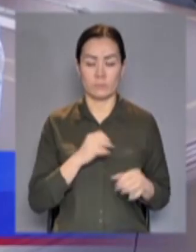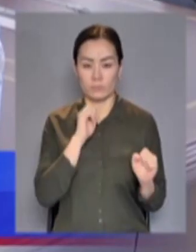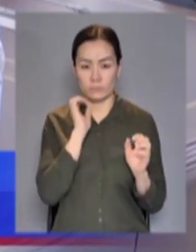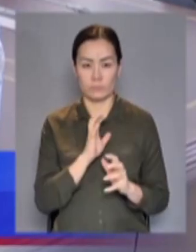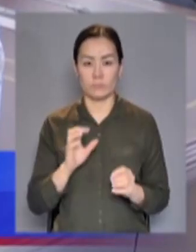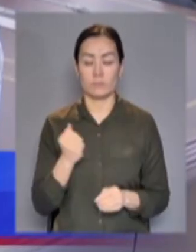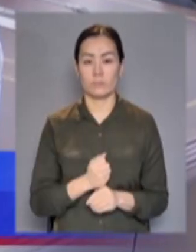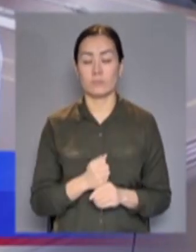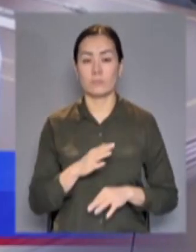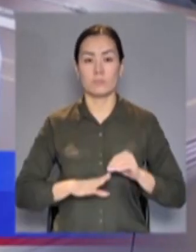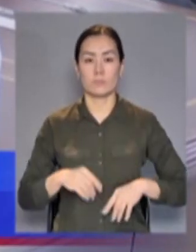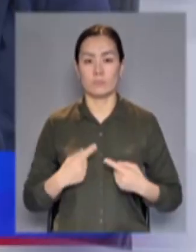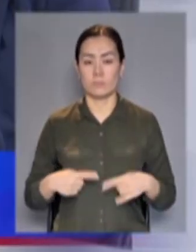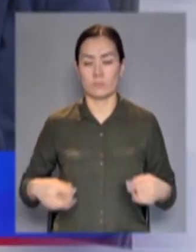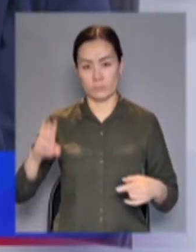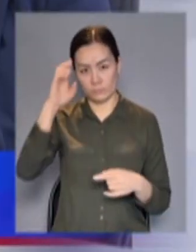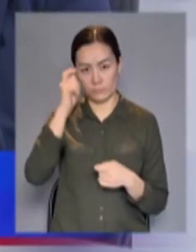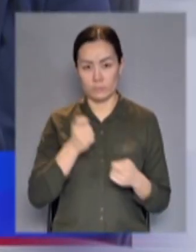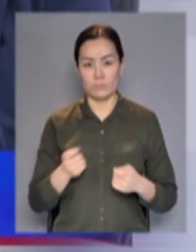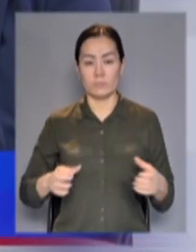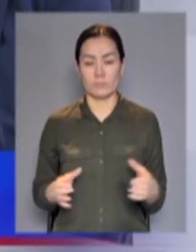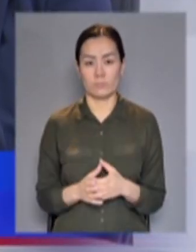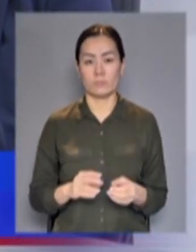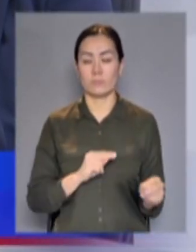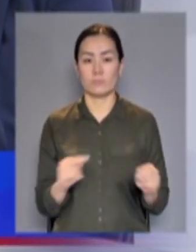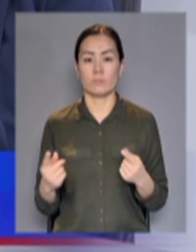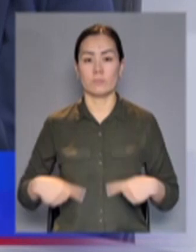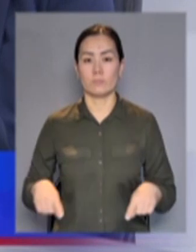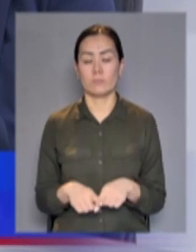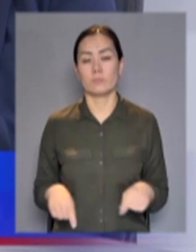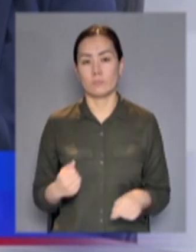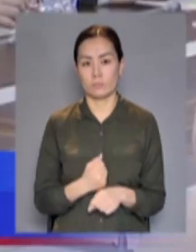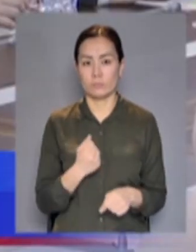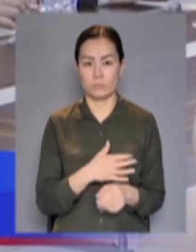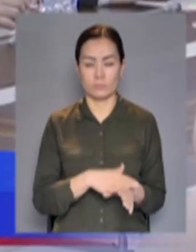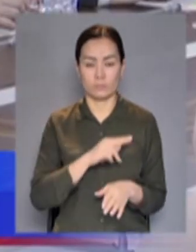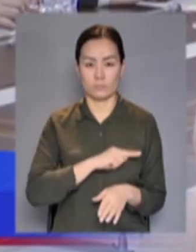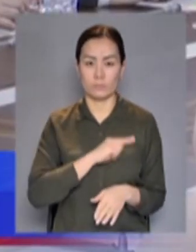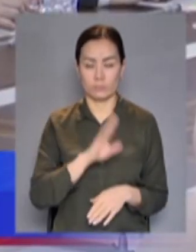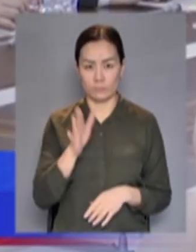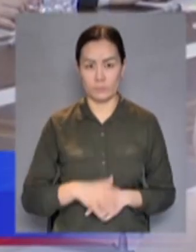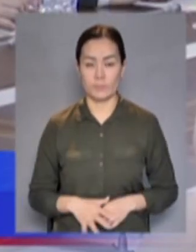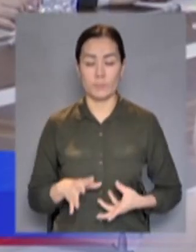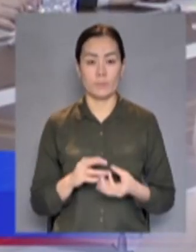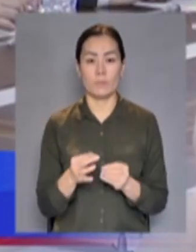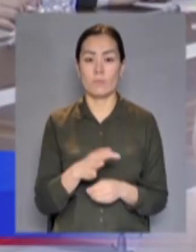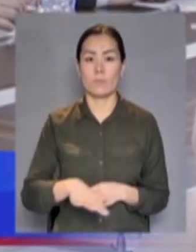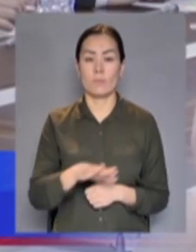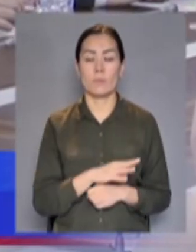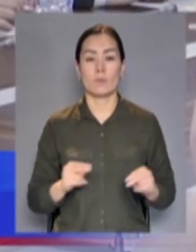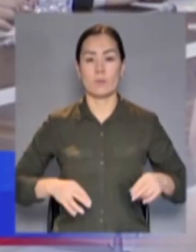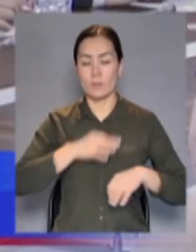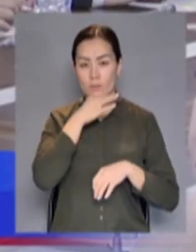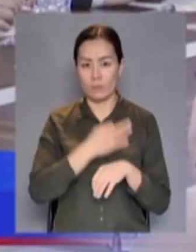құқықтарын сақтау және қорғау саласындағы мемлекеттік саясатты әділет органдары қалыптастырып, іске асырып келеді. Осы орайда облыстық